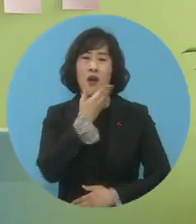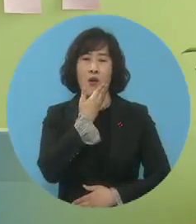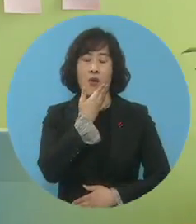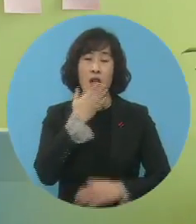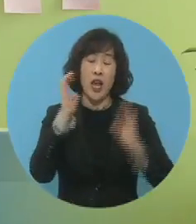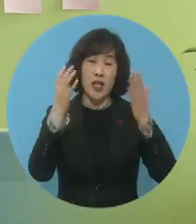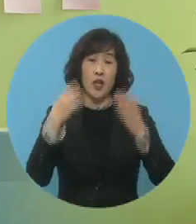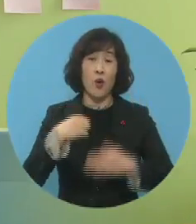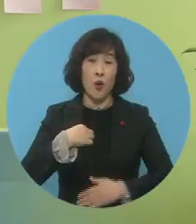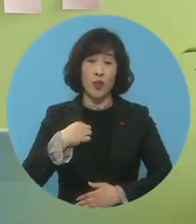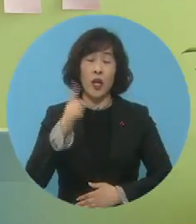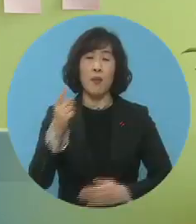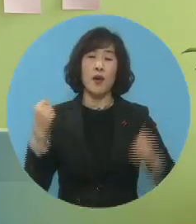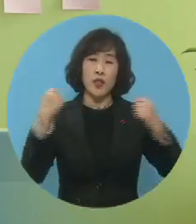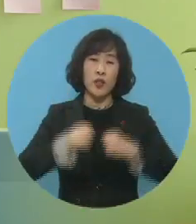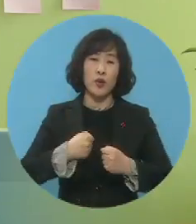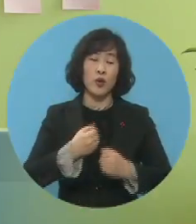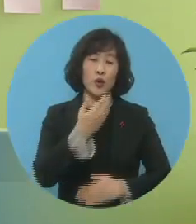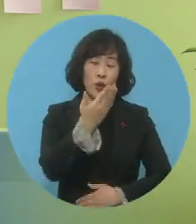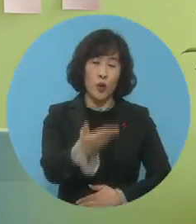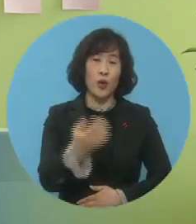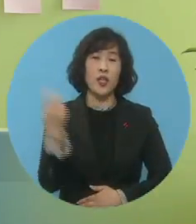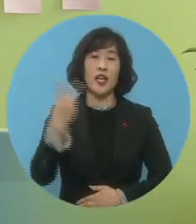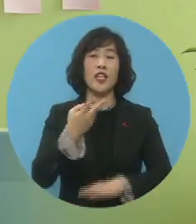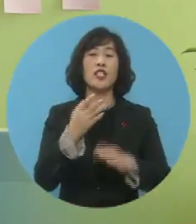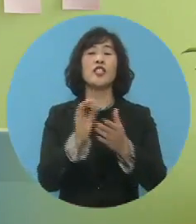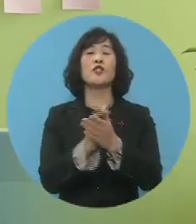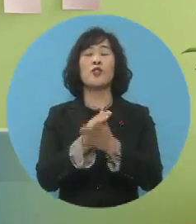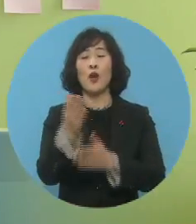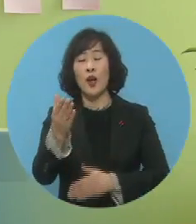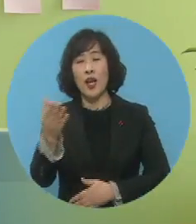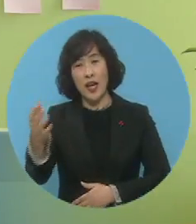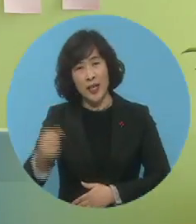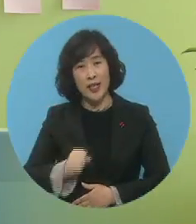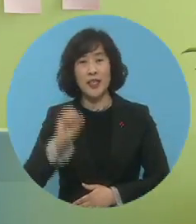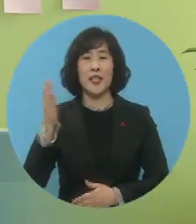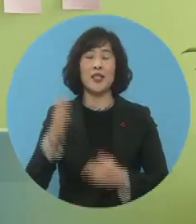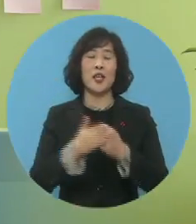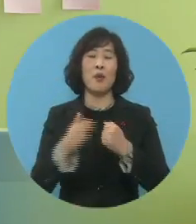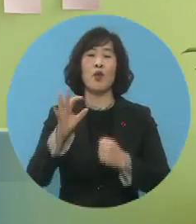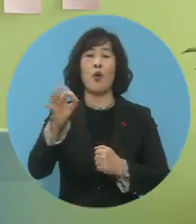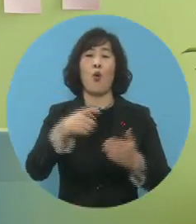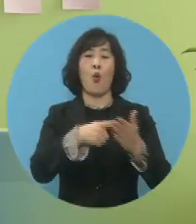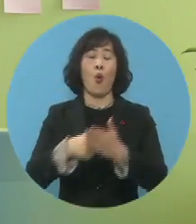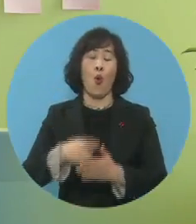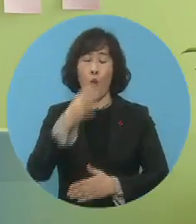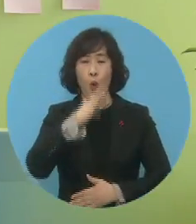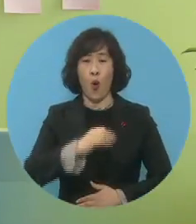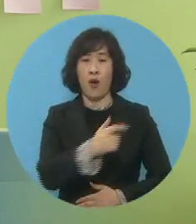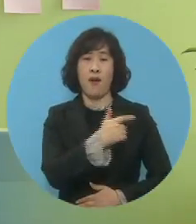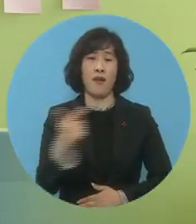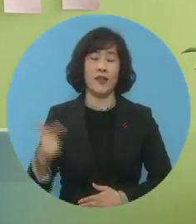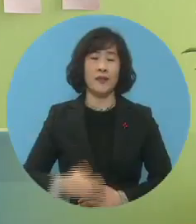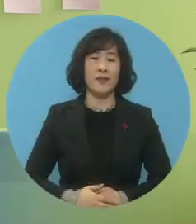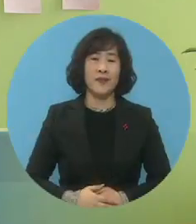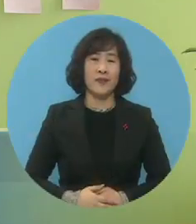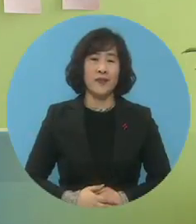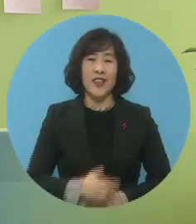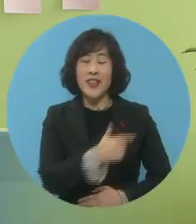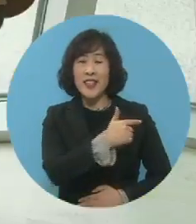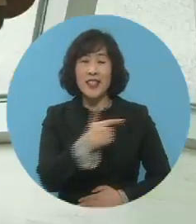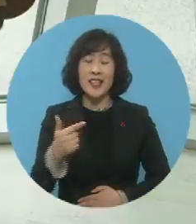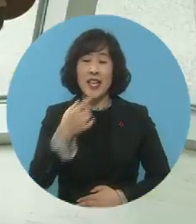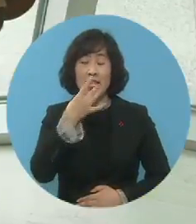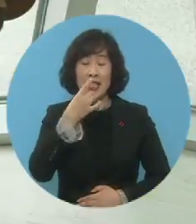아까운데 애들 옷 같은 경우에 한번 입고 내놓고 또 다른 이제 친구들 옷을 가져가게 돼서 비용적으로 굉장한 절감